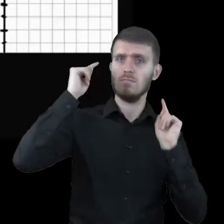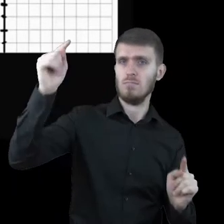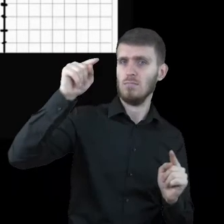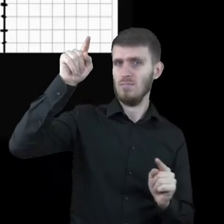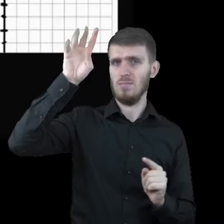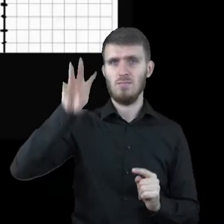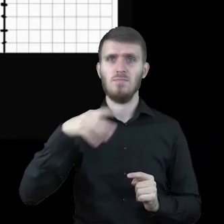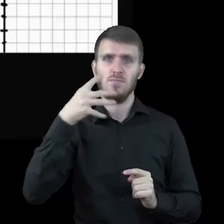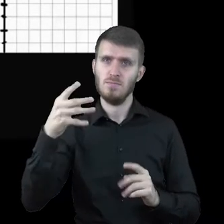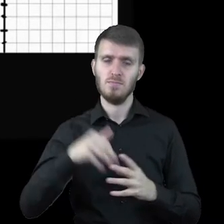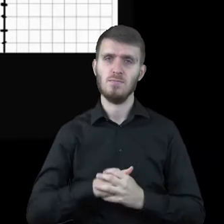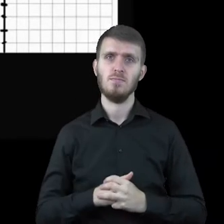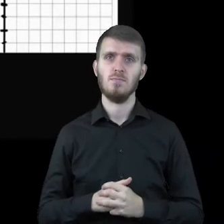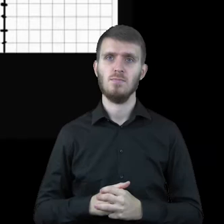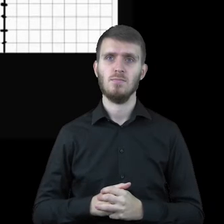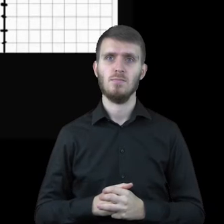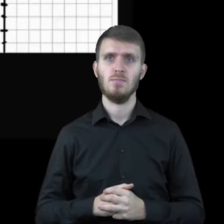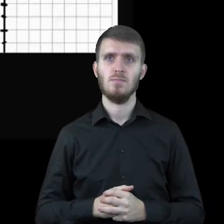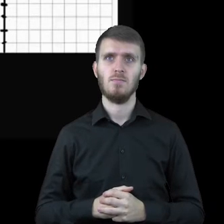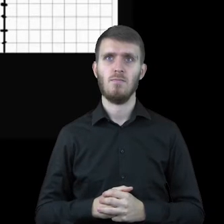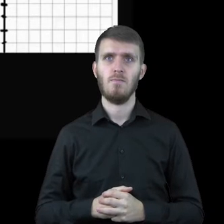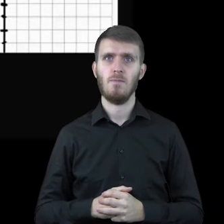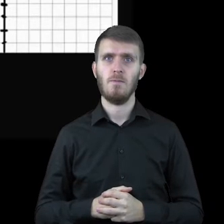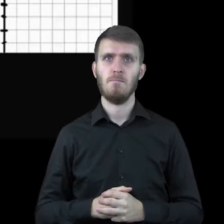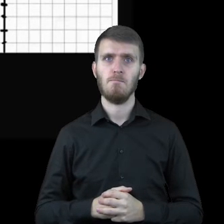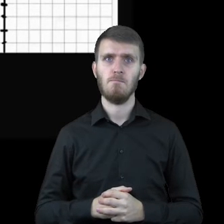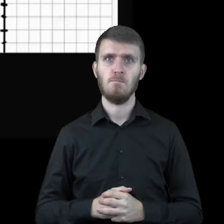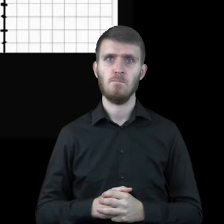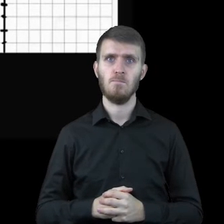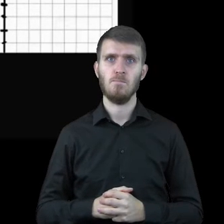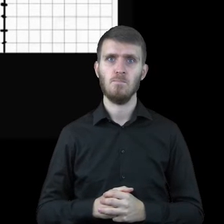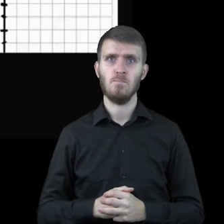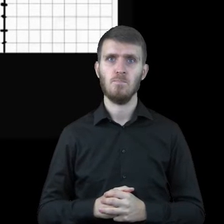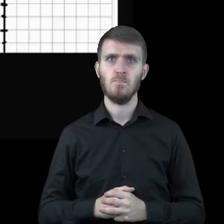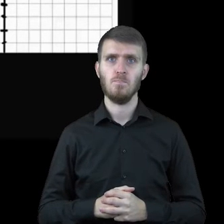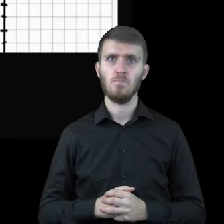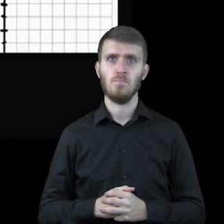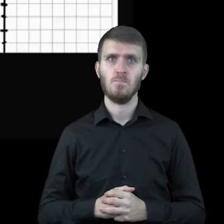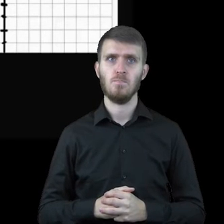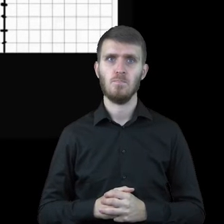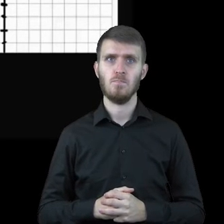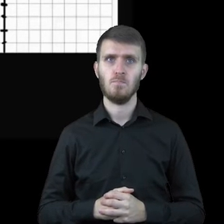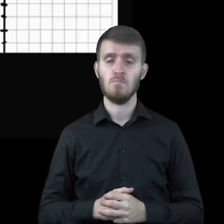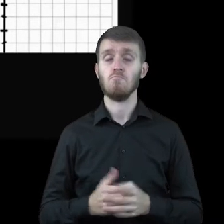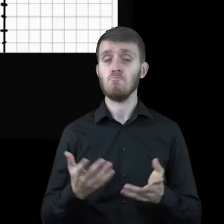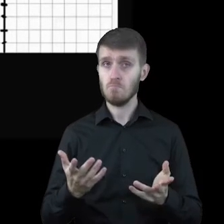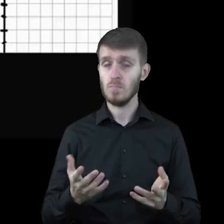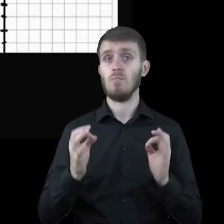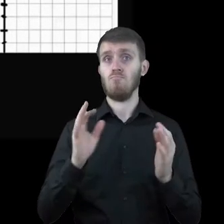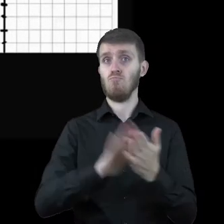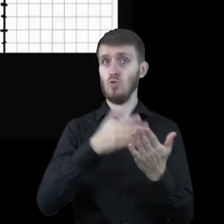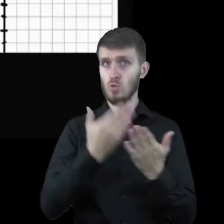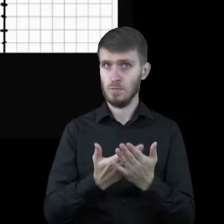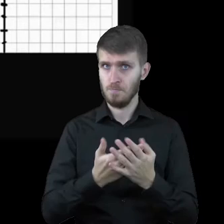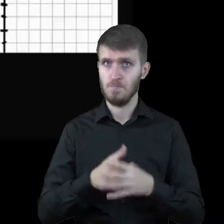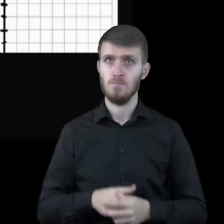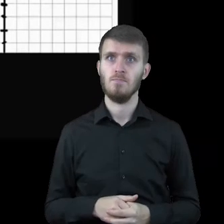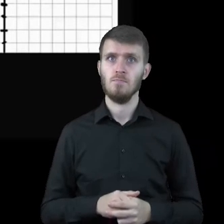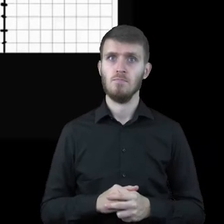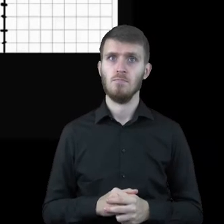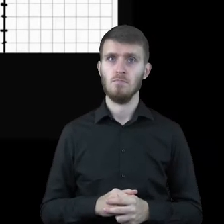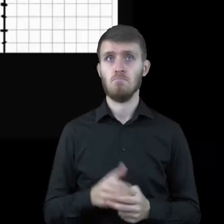I jak zobaczymy za chwilę, to jest podstawowe narzędzie, które stosujemy, aby obliczyć odległość między punktami na płaszczyźnie.